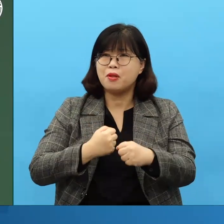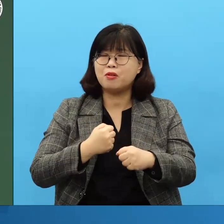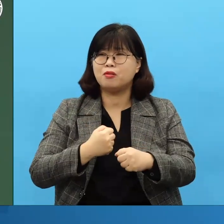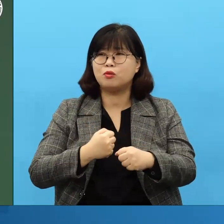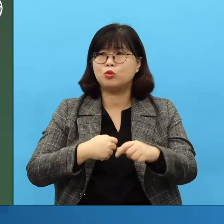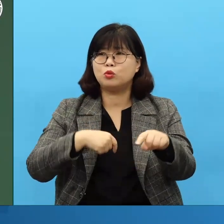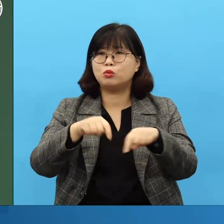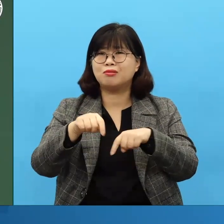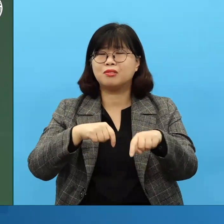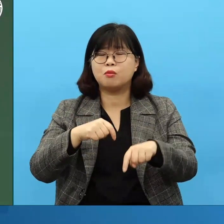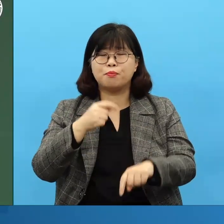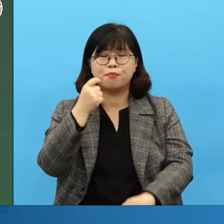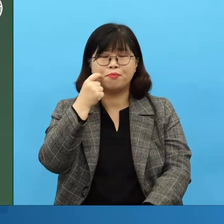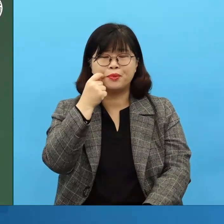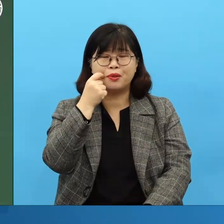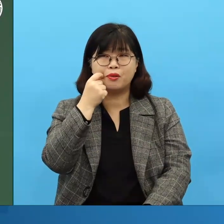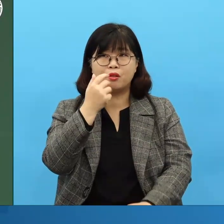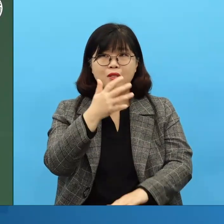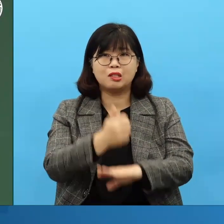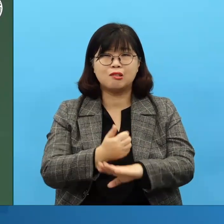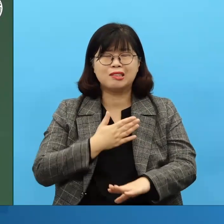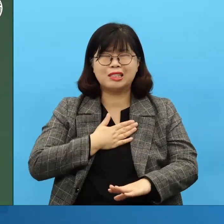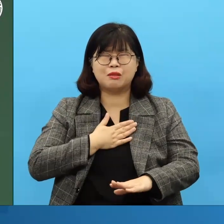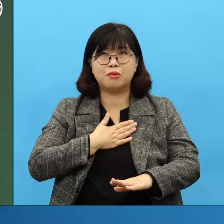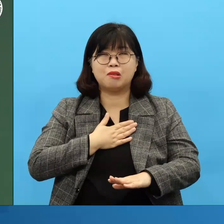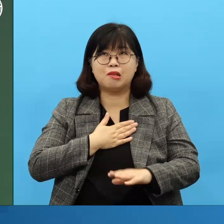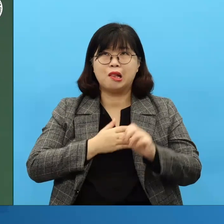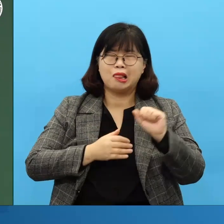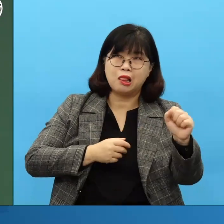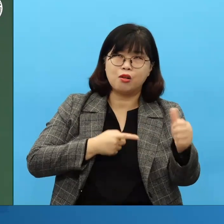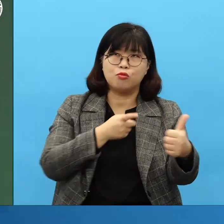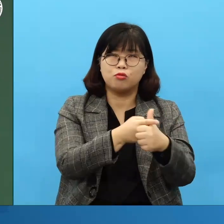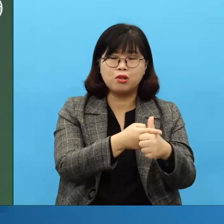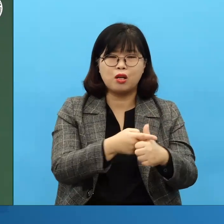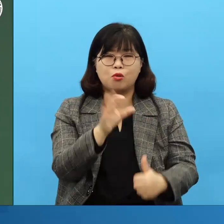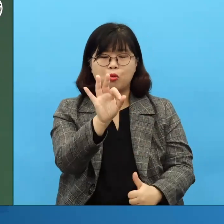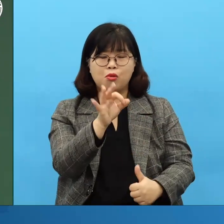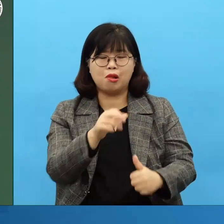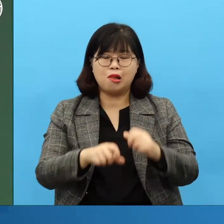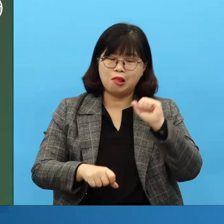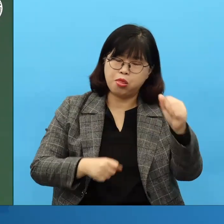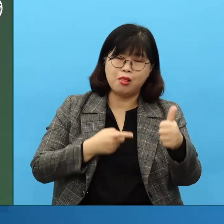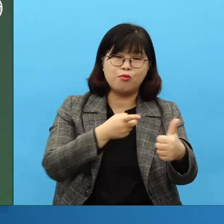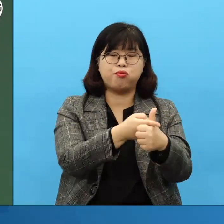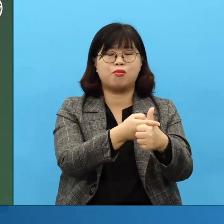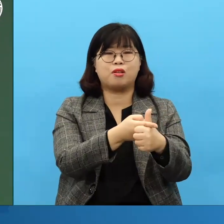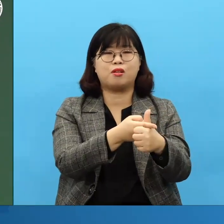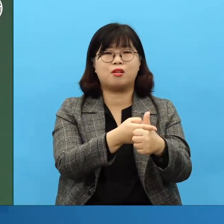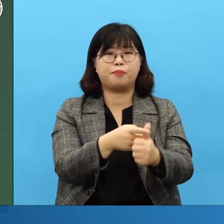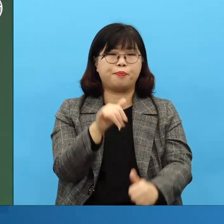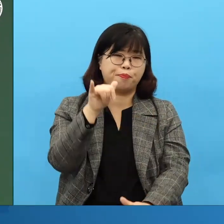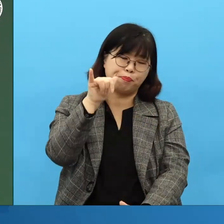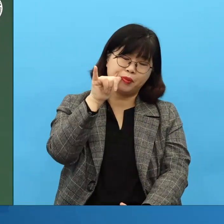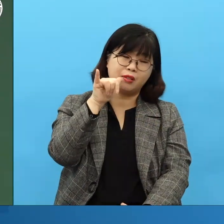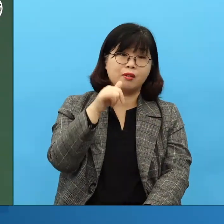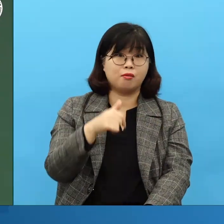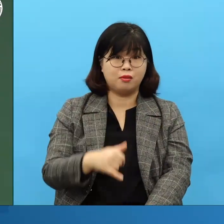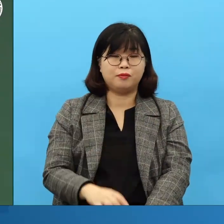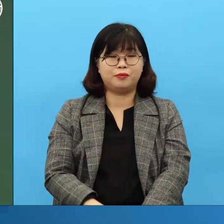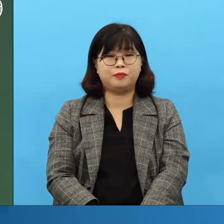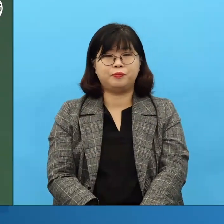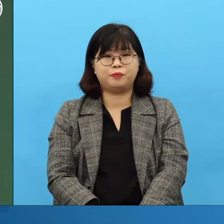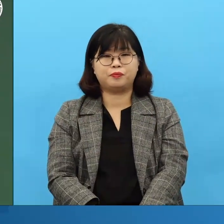우리가 각인됩니다. And even when we read a book, that can influence us very heavily, and we become imprinted with it. 또 우리 세상에서 여러 가지 사는 거 뭐 좋은 거 나쁜 거 다